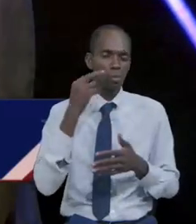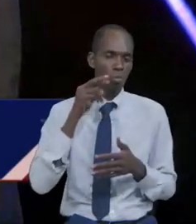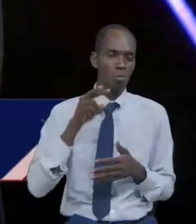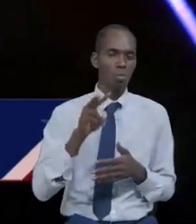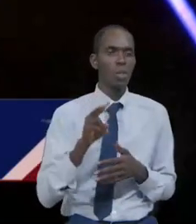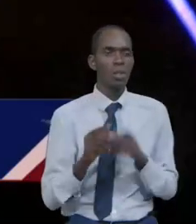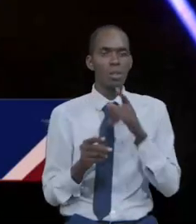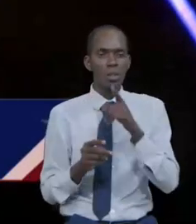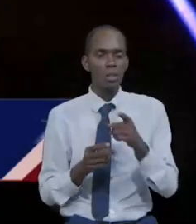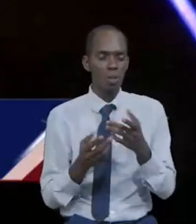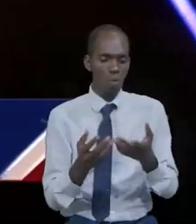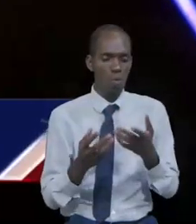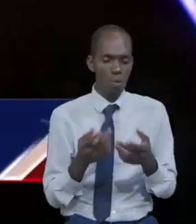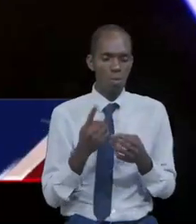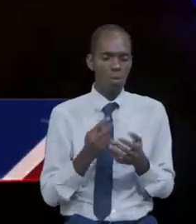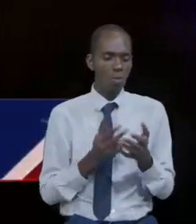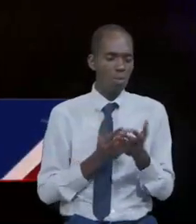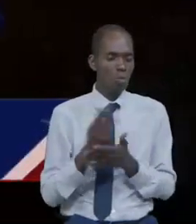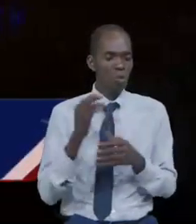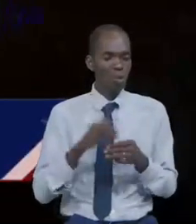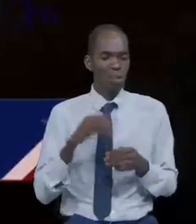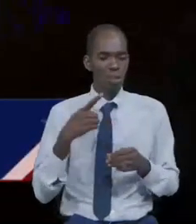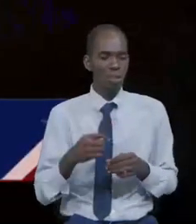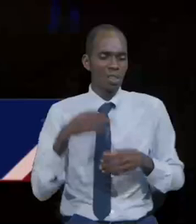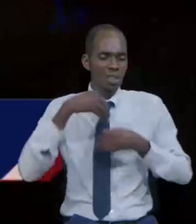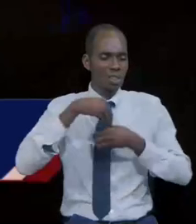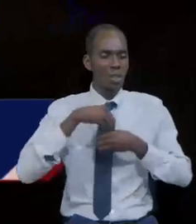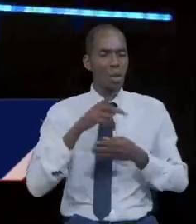51, verset 8.